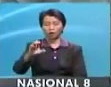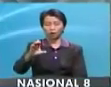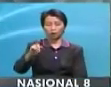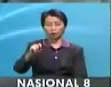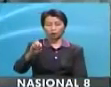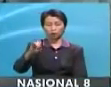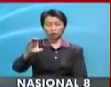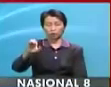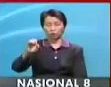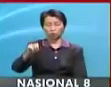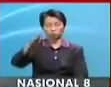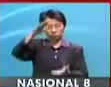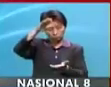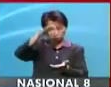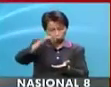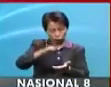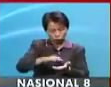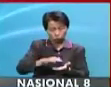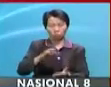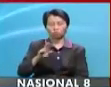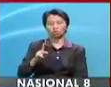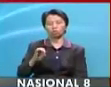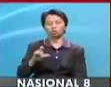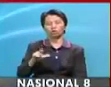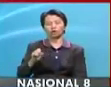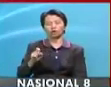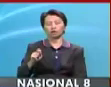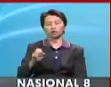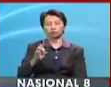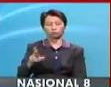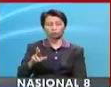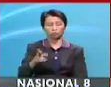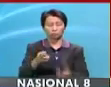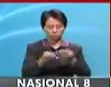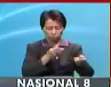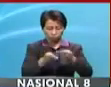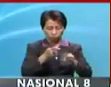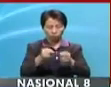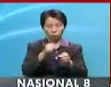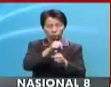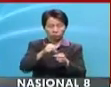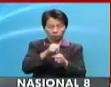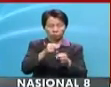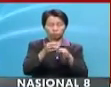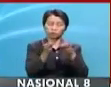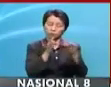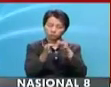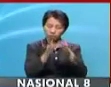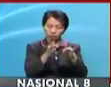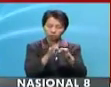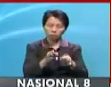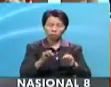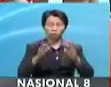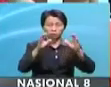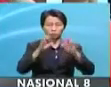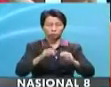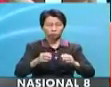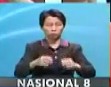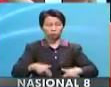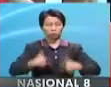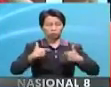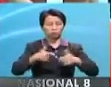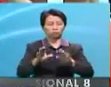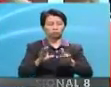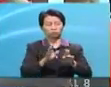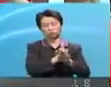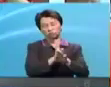dapat menurunkan paras kolesterol. Pengurus Eksekutif Perniagaan Nestle, Eng Su Yen menjelaskan, gaya hidup yang sibuk